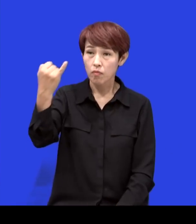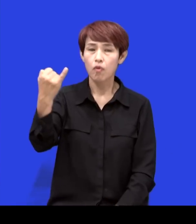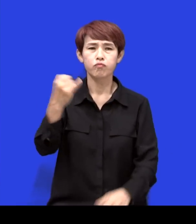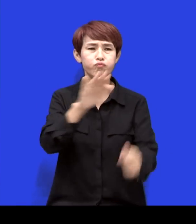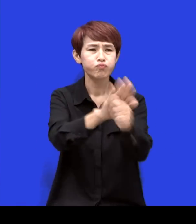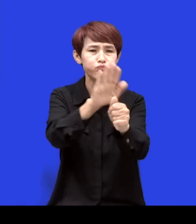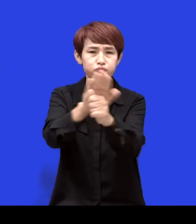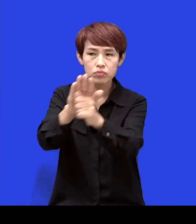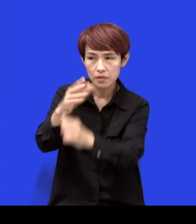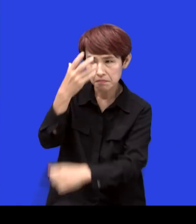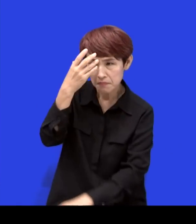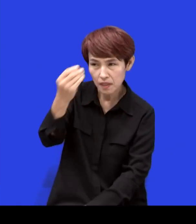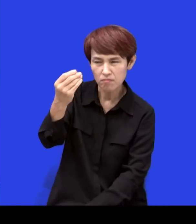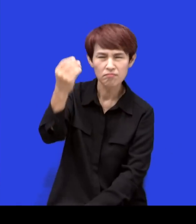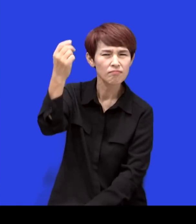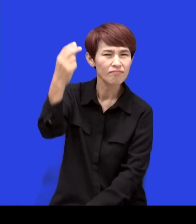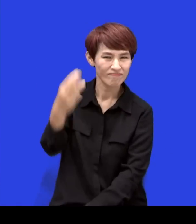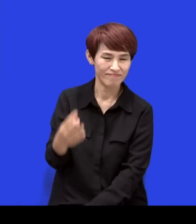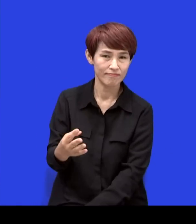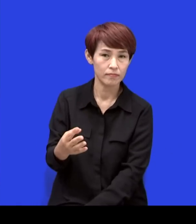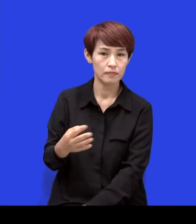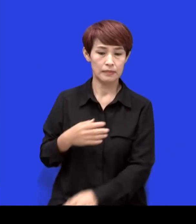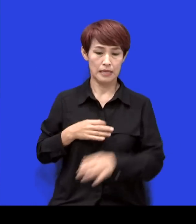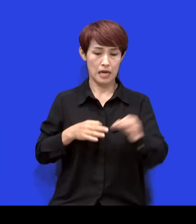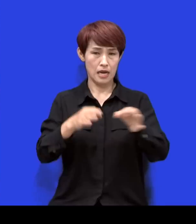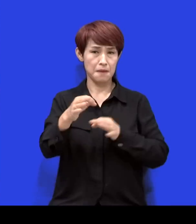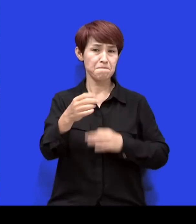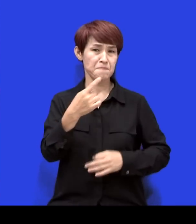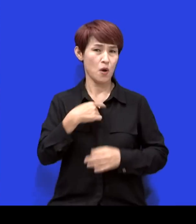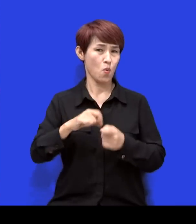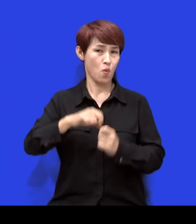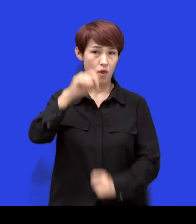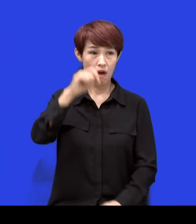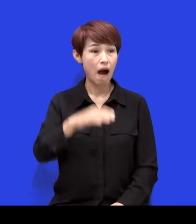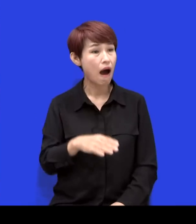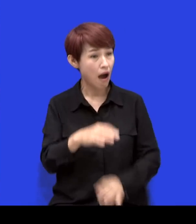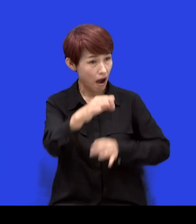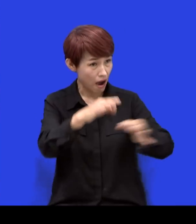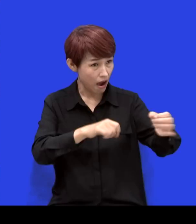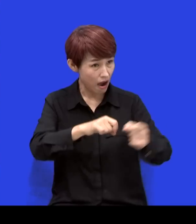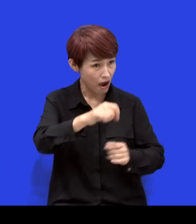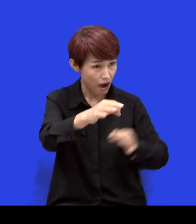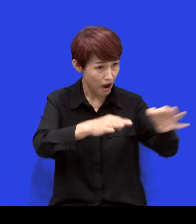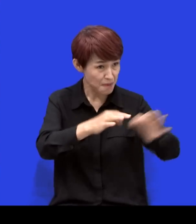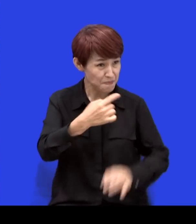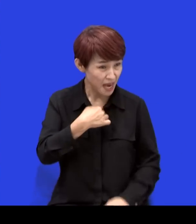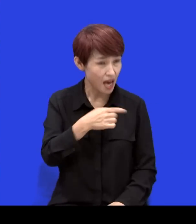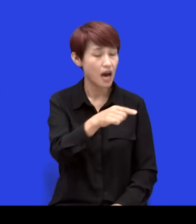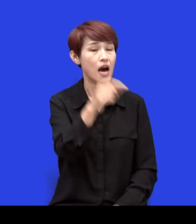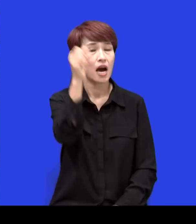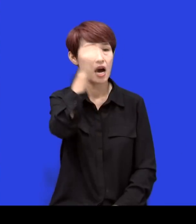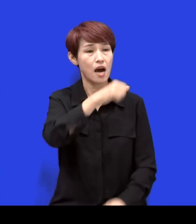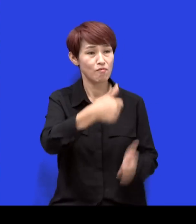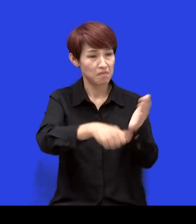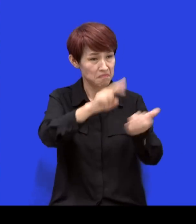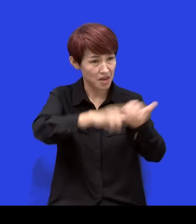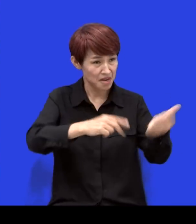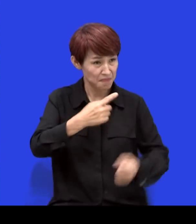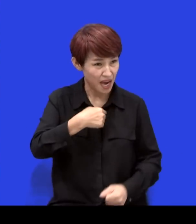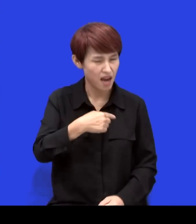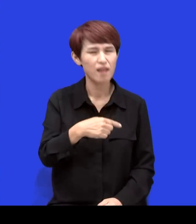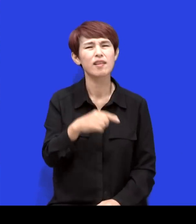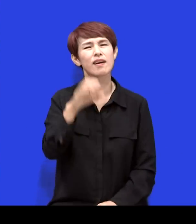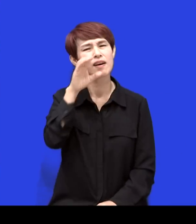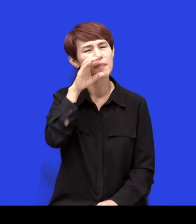주는 걸 많이 받습니다. 네네. 예, 저희가 가게도 좀 오래 했거든요. 예. 아, 실제로 가게 운영했어요? 네네. 어떤 가게? 여기 뭐 레스토랑도 하고 생활에 있었고.